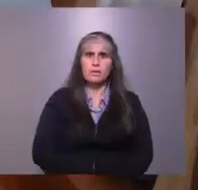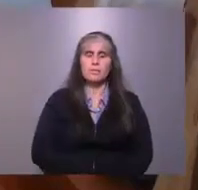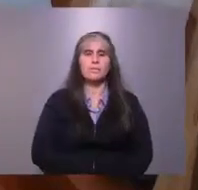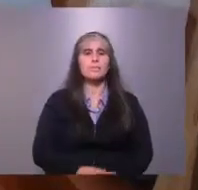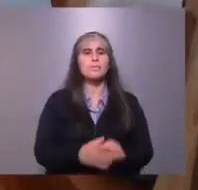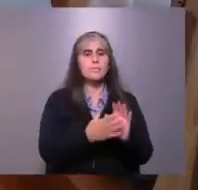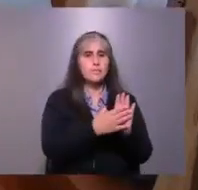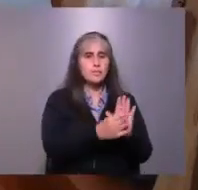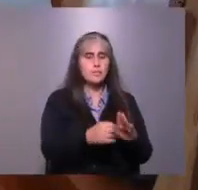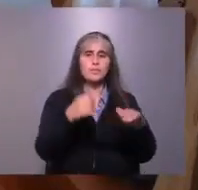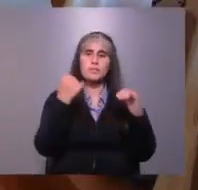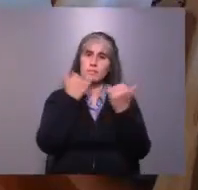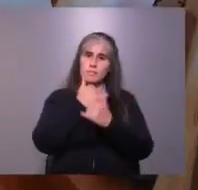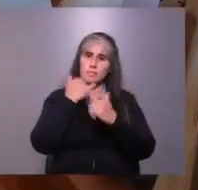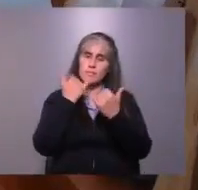Aleluya.